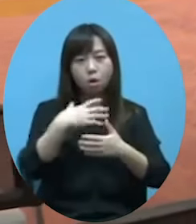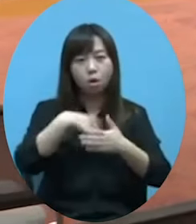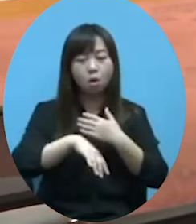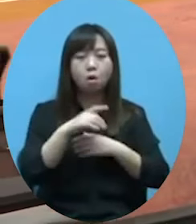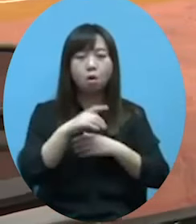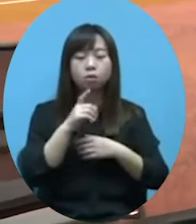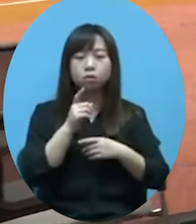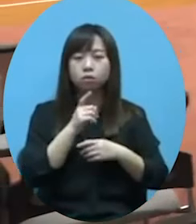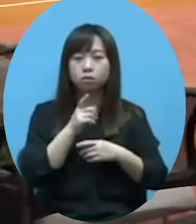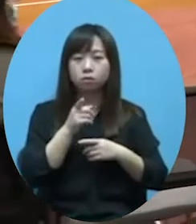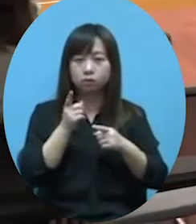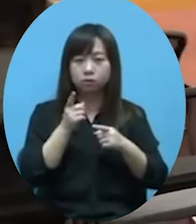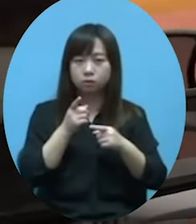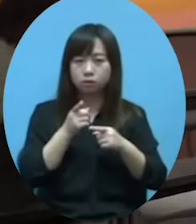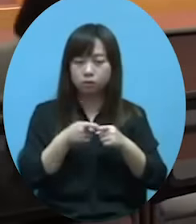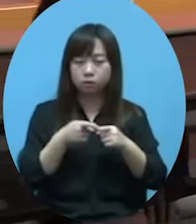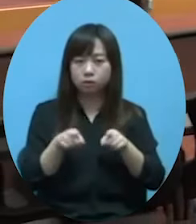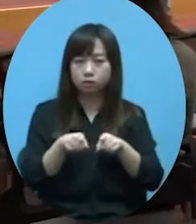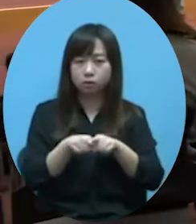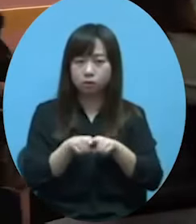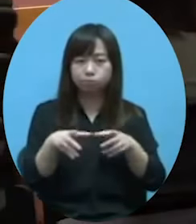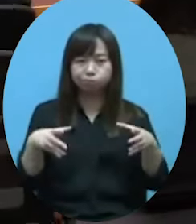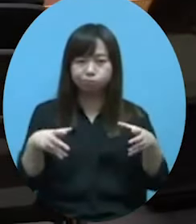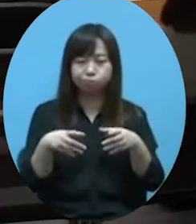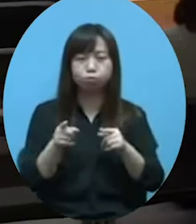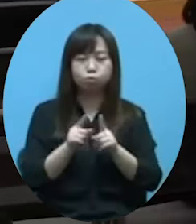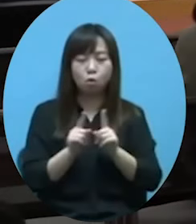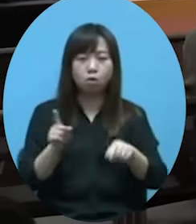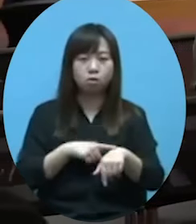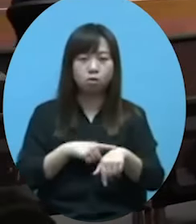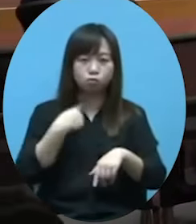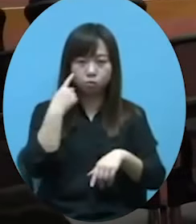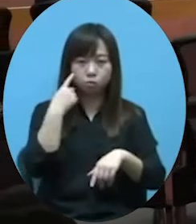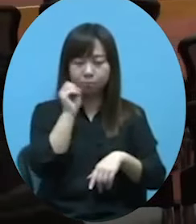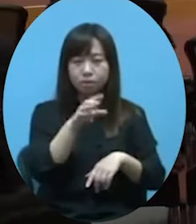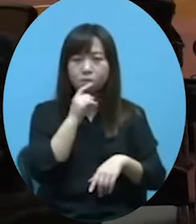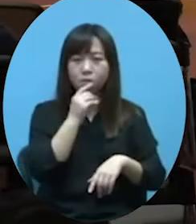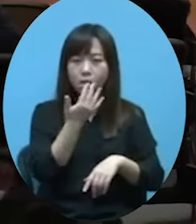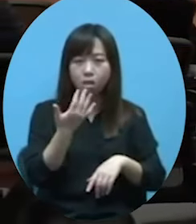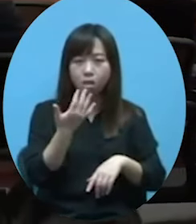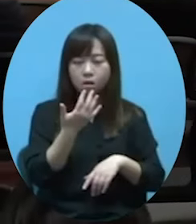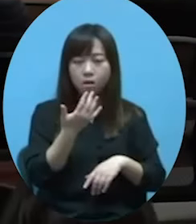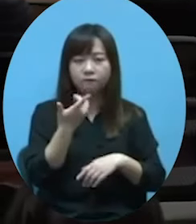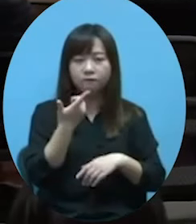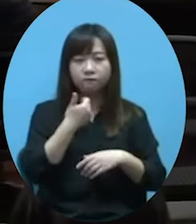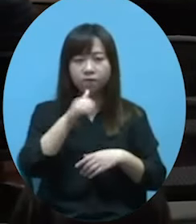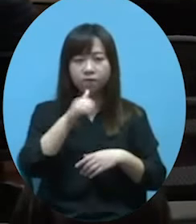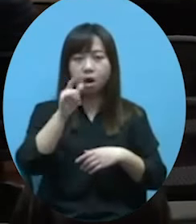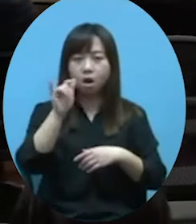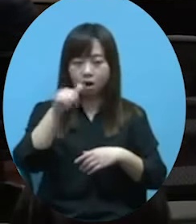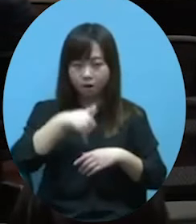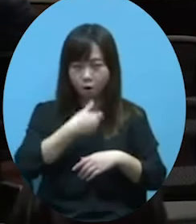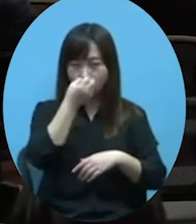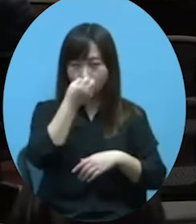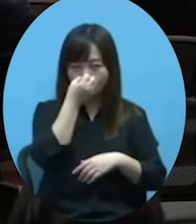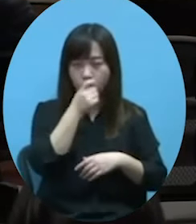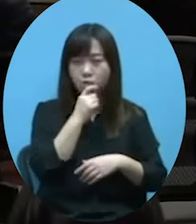因為他們都一起相處了一段日子都想知道有幾多個是回到香港現在